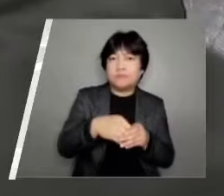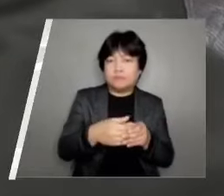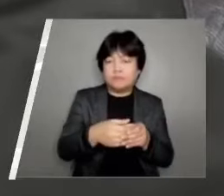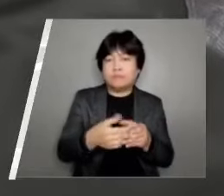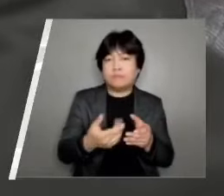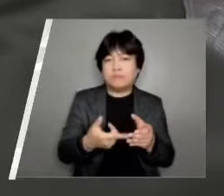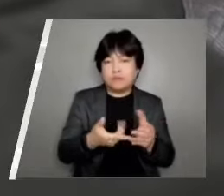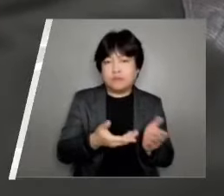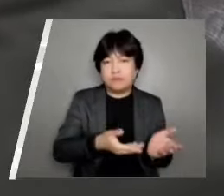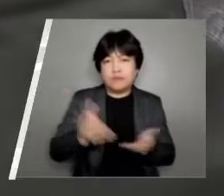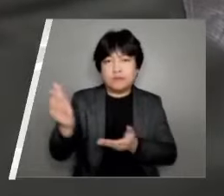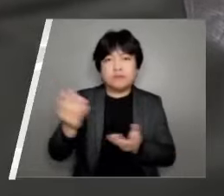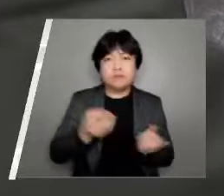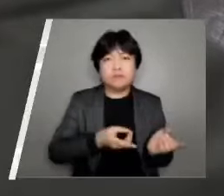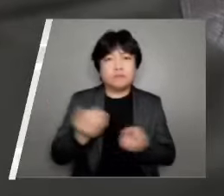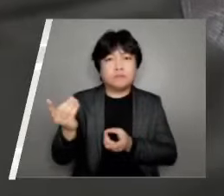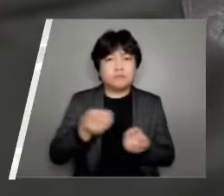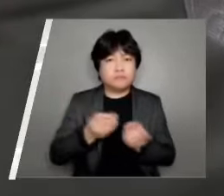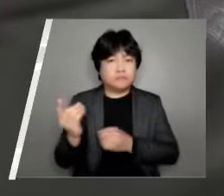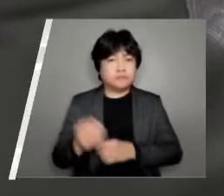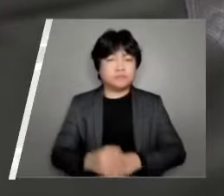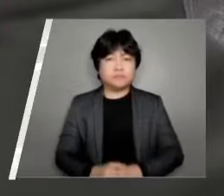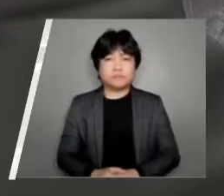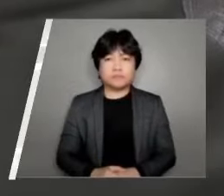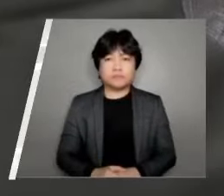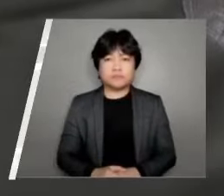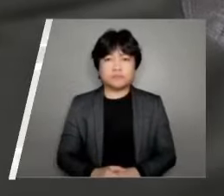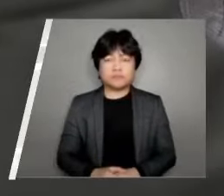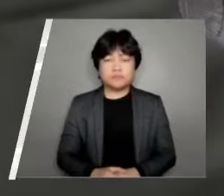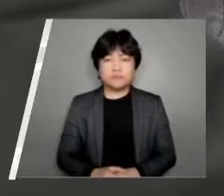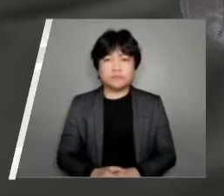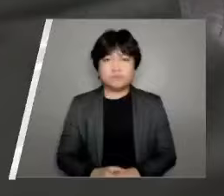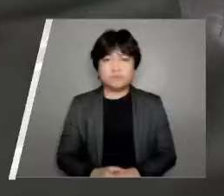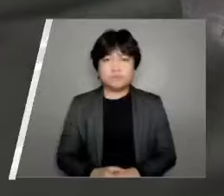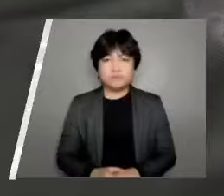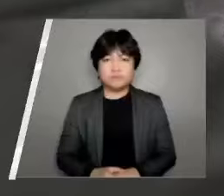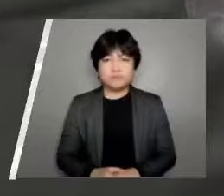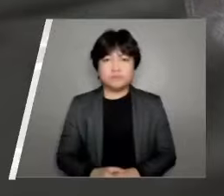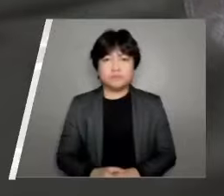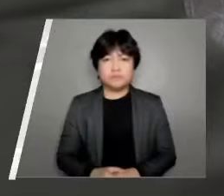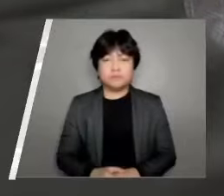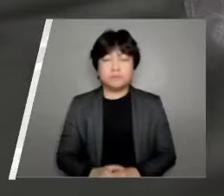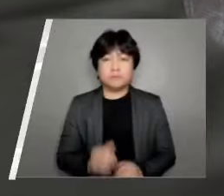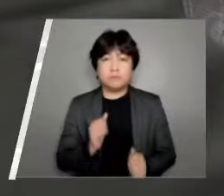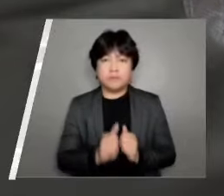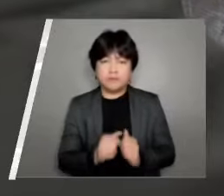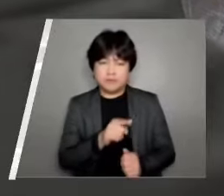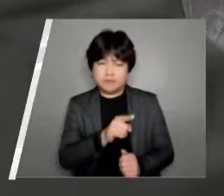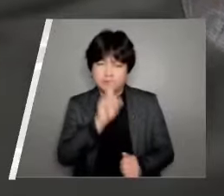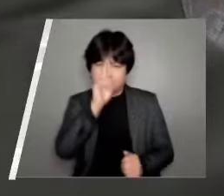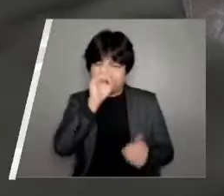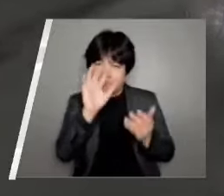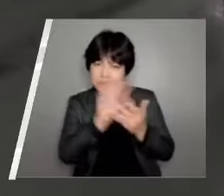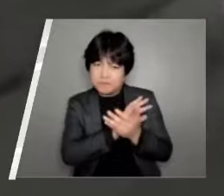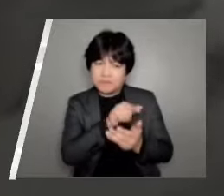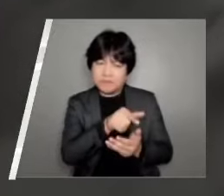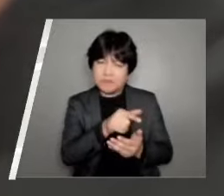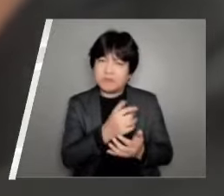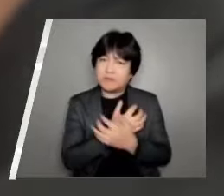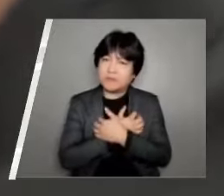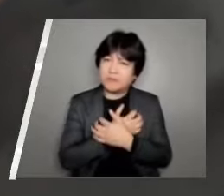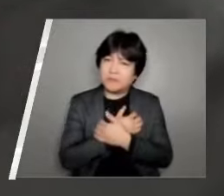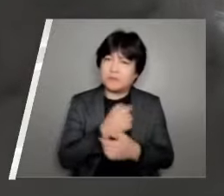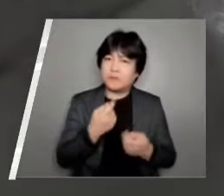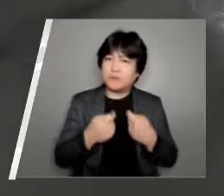sa kanyang mga clients. Okay, so hindi mapupuna na akala'y nagbigay lang ng teddy bear. So yun